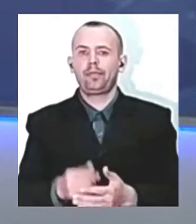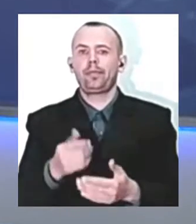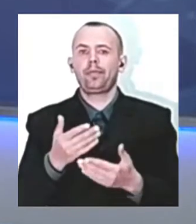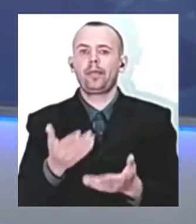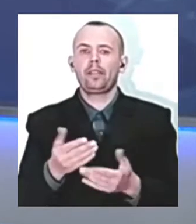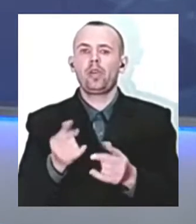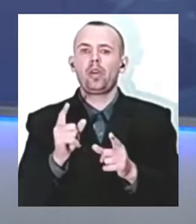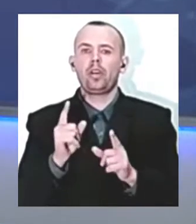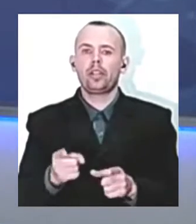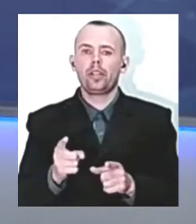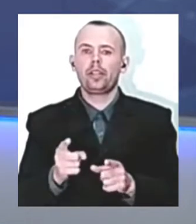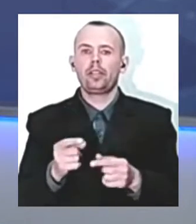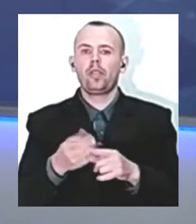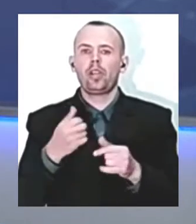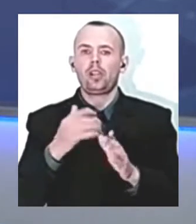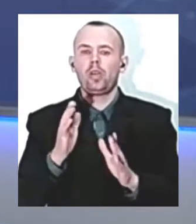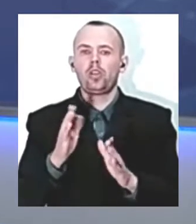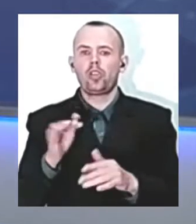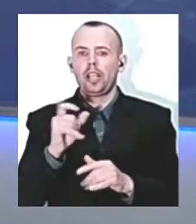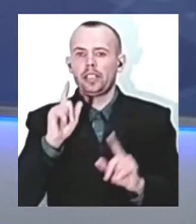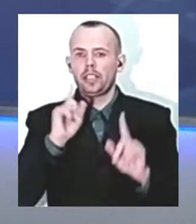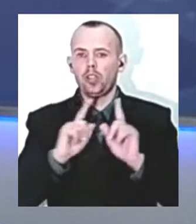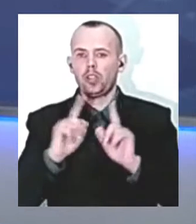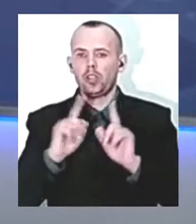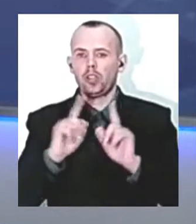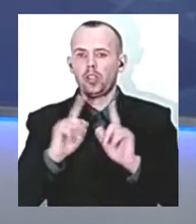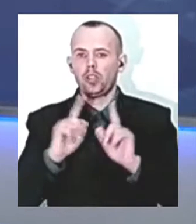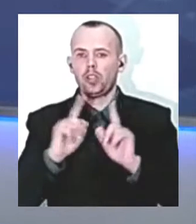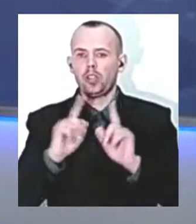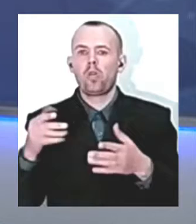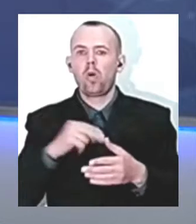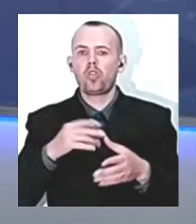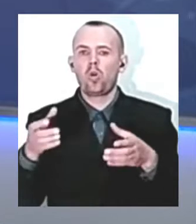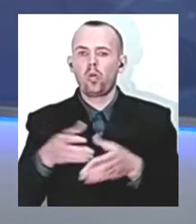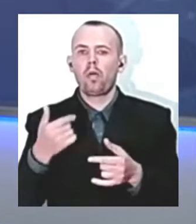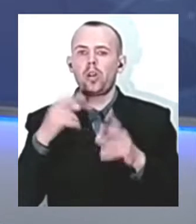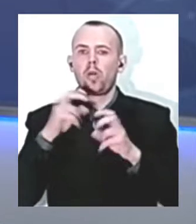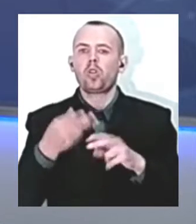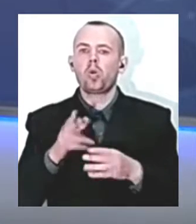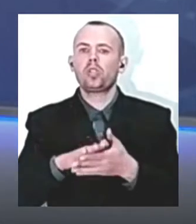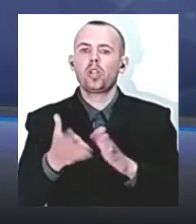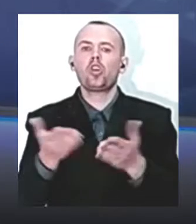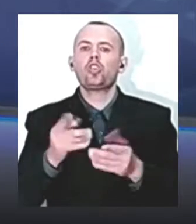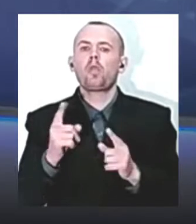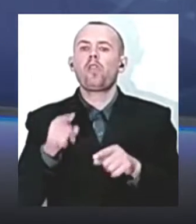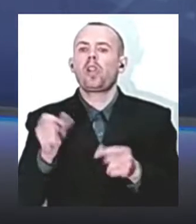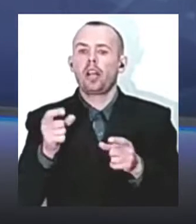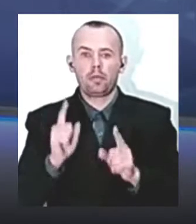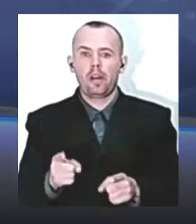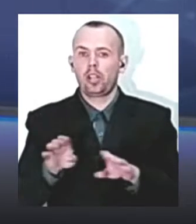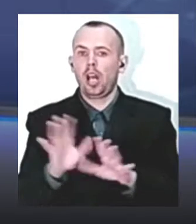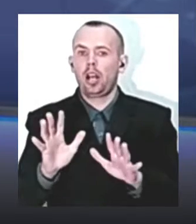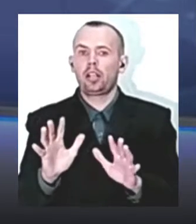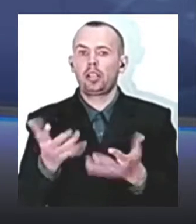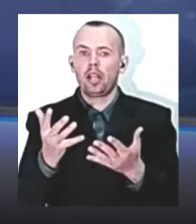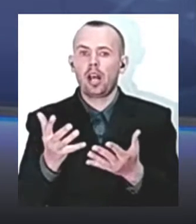я тільки що із засідання робочої групи, ми розглядали цю ситуацію, чому вона насправді так